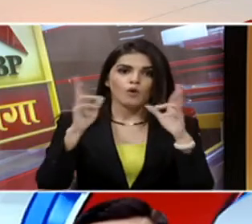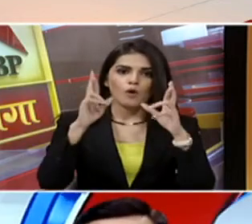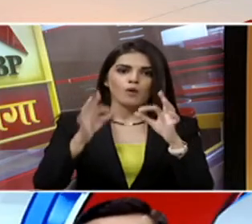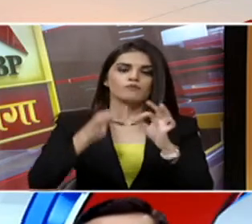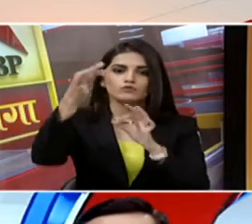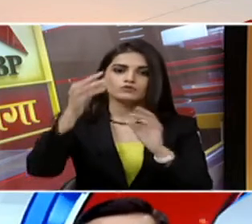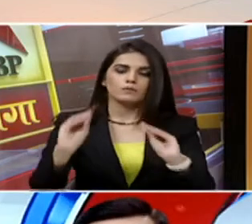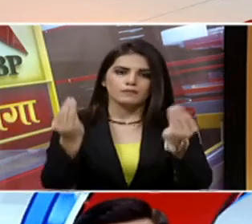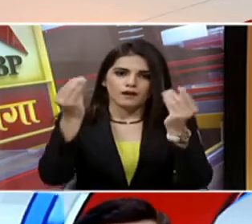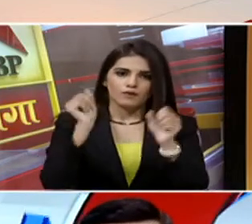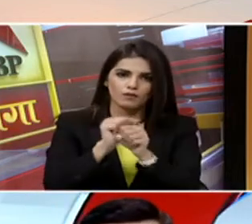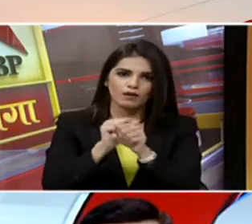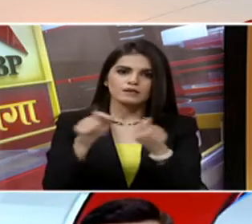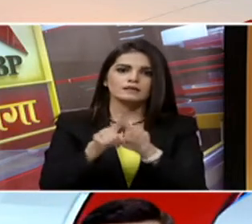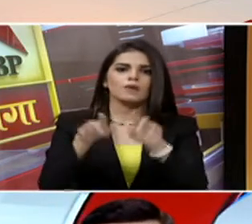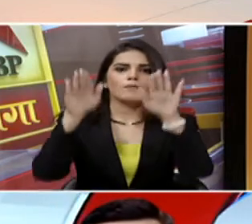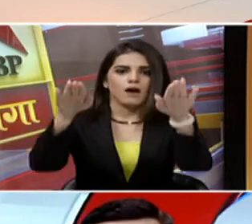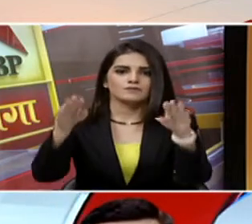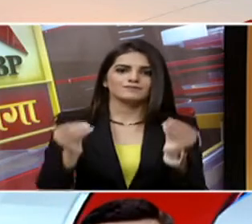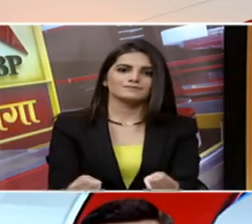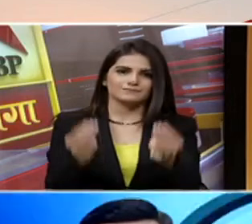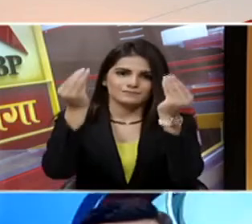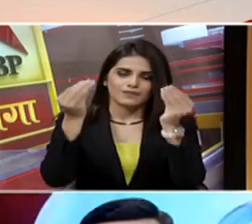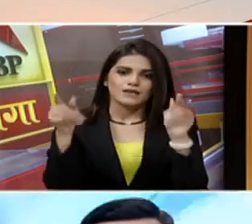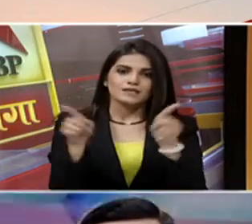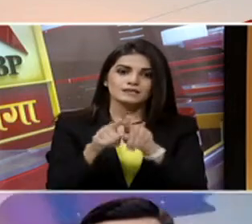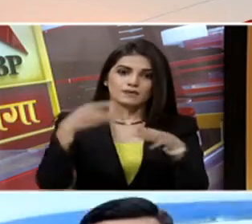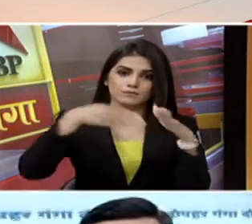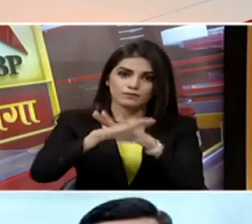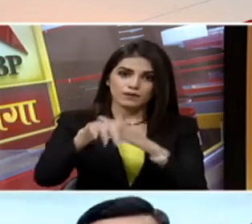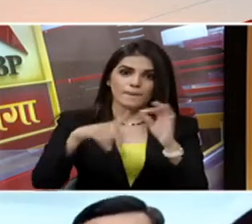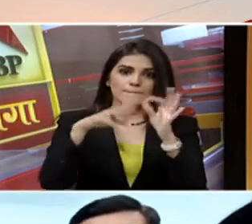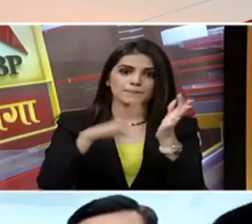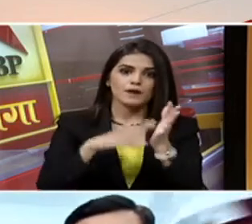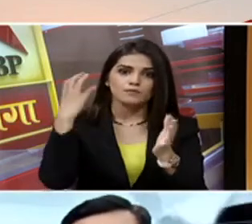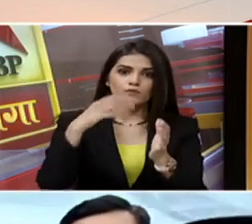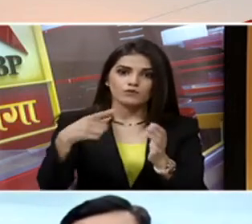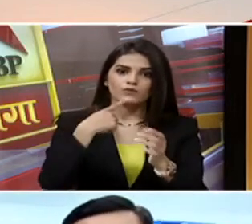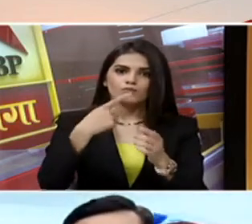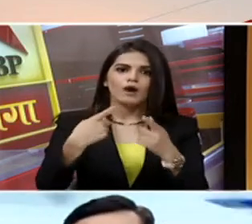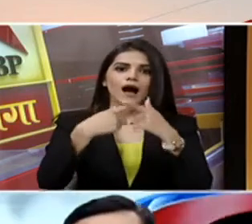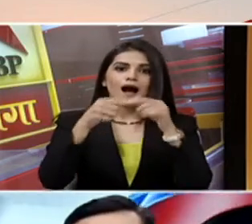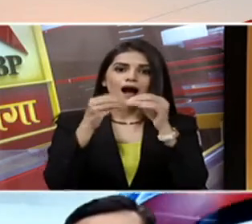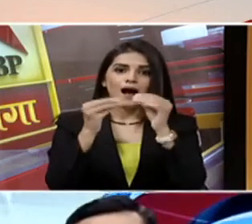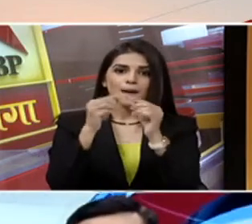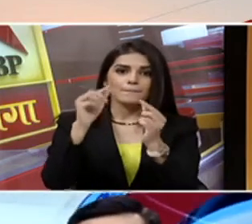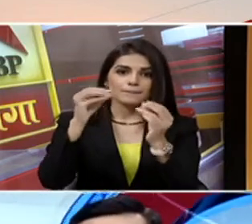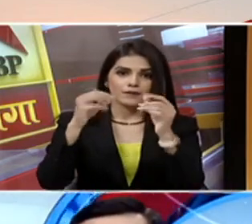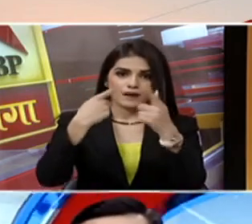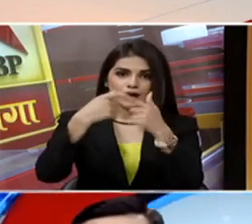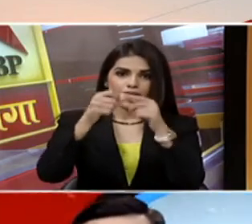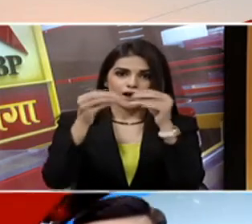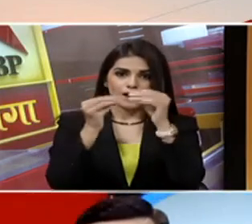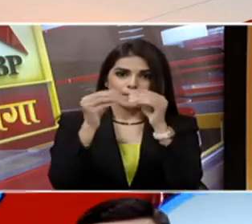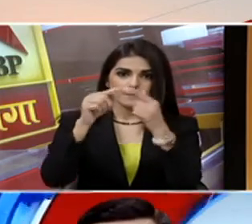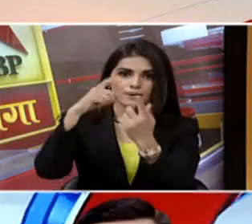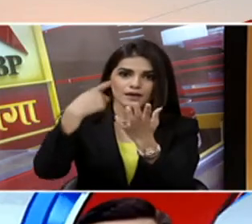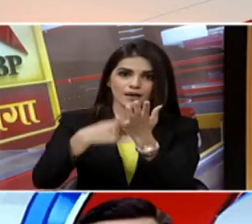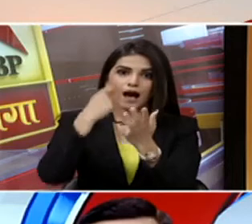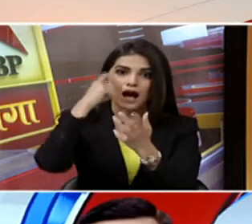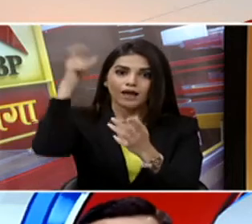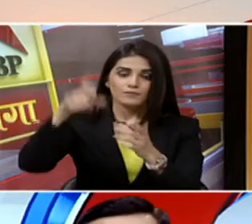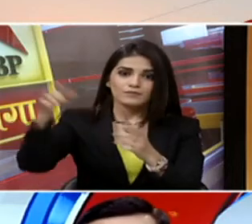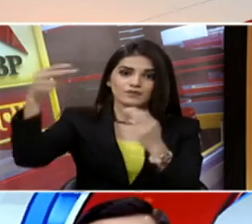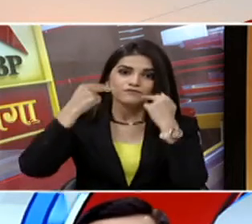प्रेरणा ले रहे हैं और आशीर्वाद थी इस दौरान पीएम ने कबीरदास का एक दोहा दोहराते हुए कहा कि